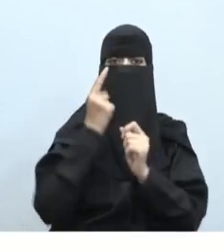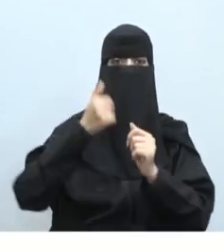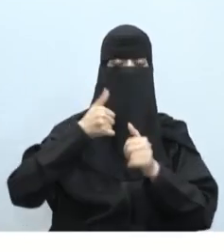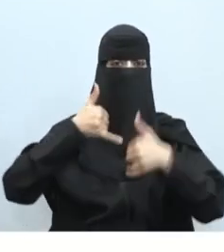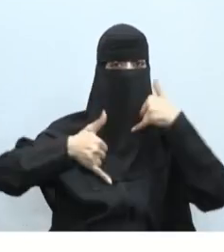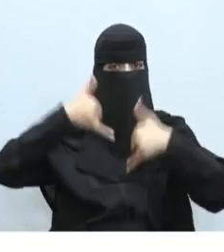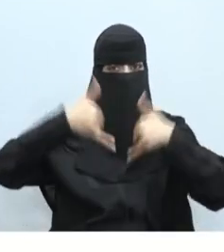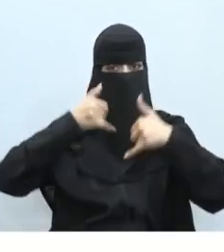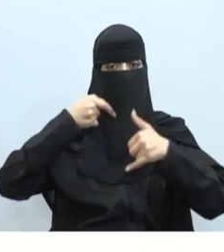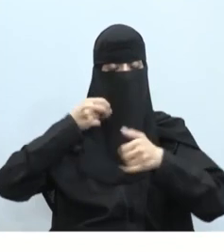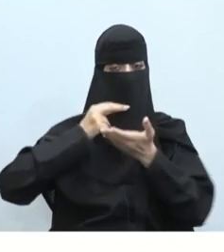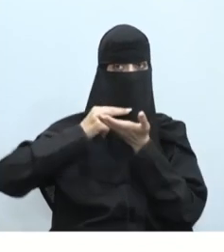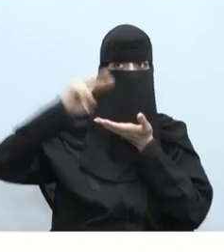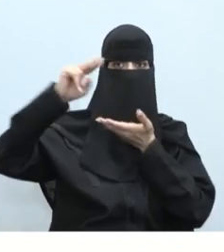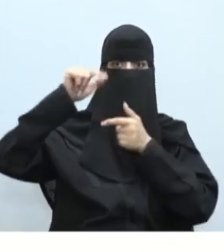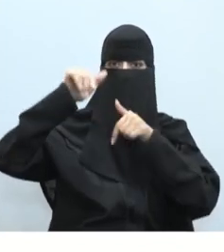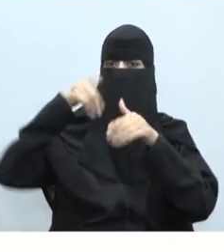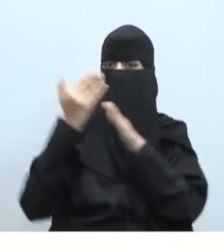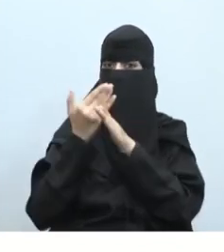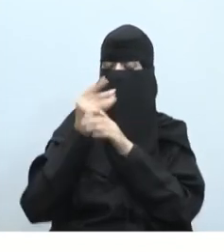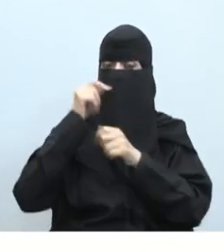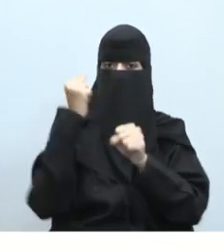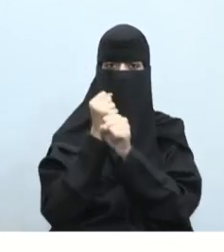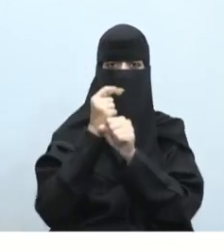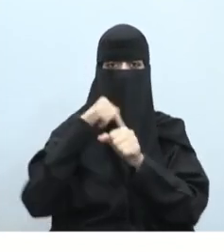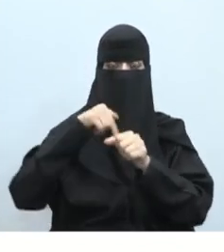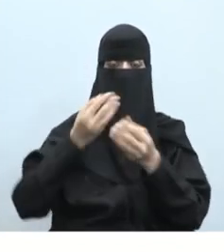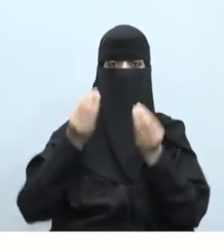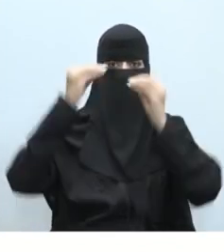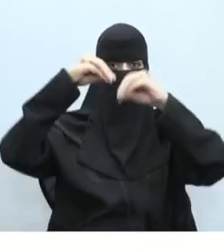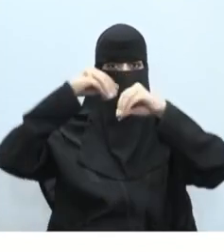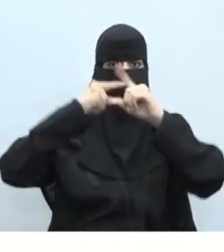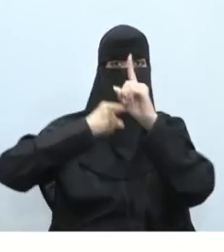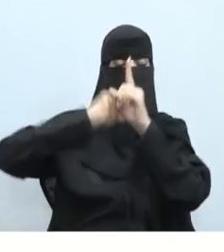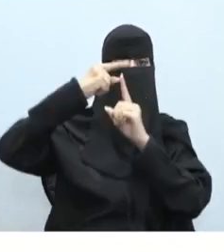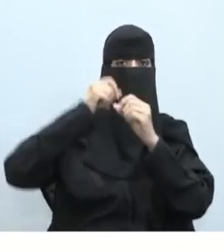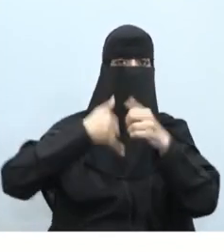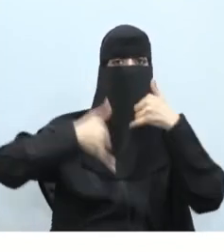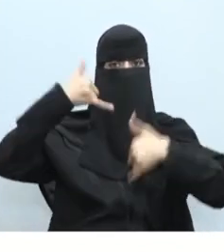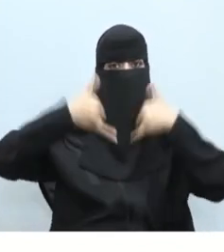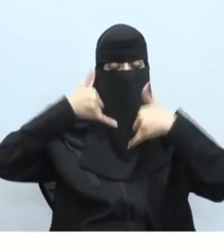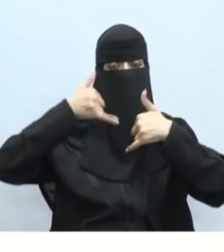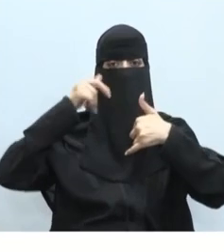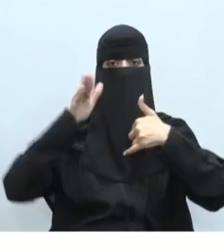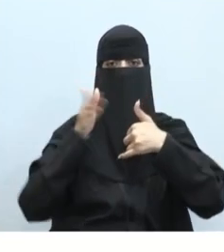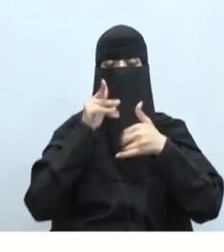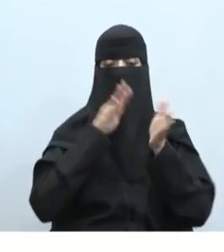حيث اطلق والهدف من ذلك يعمل على كفاءه زياده كفاءه الاتصالات